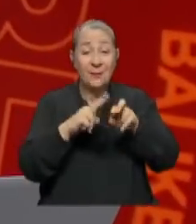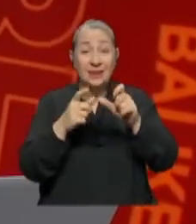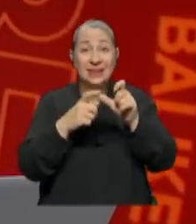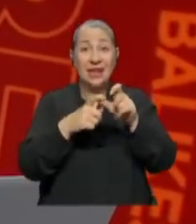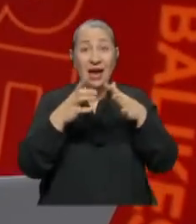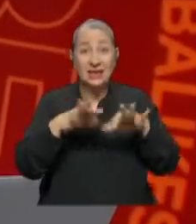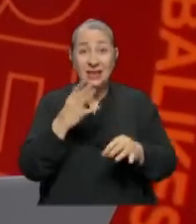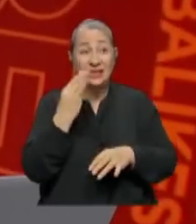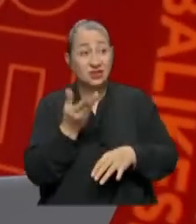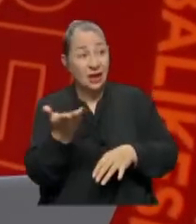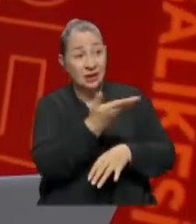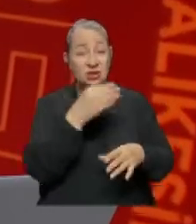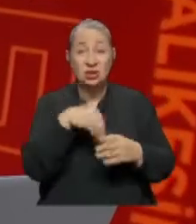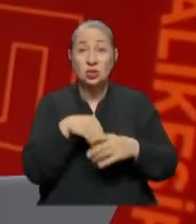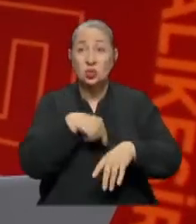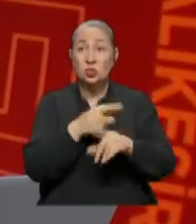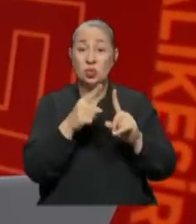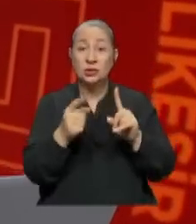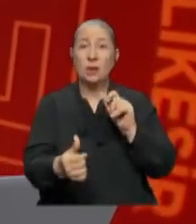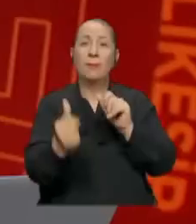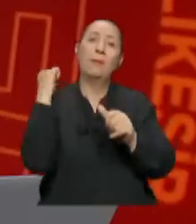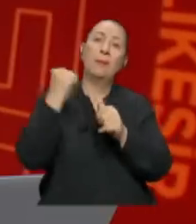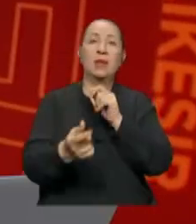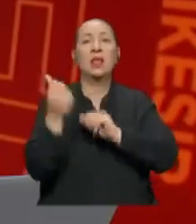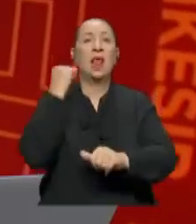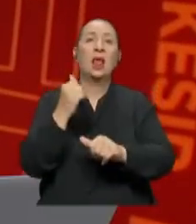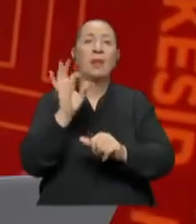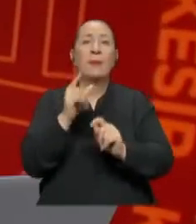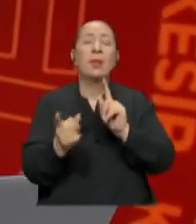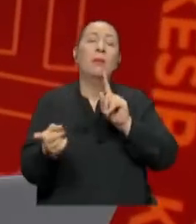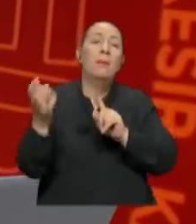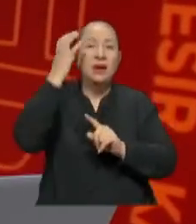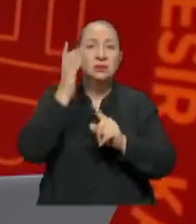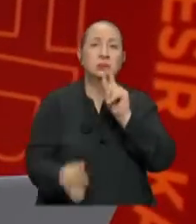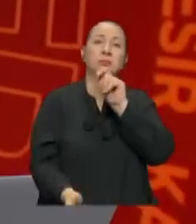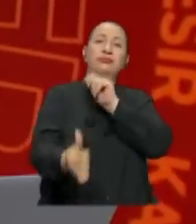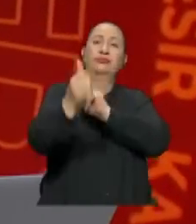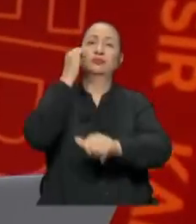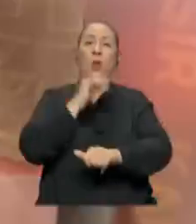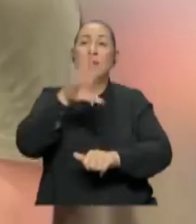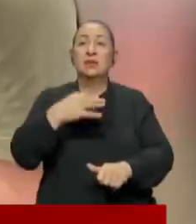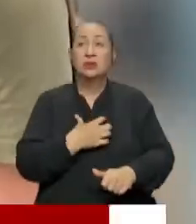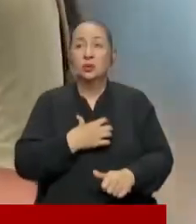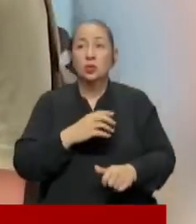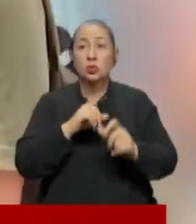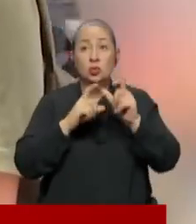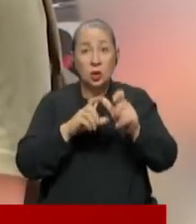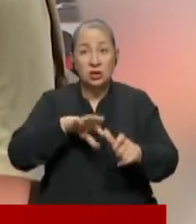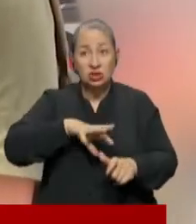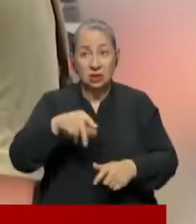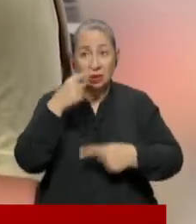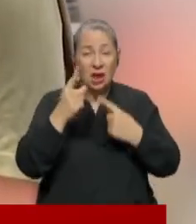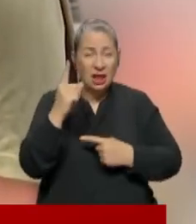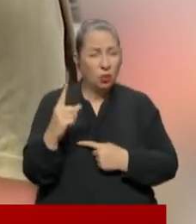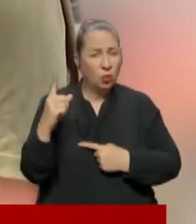KPSS'ye hazırlanan gençler için süreç başa döndü ve onlar çok endişeli. Sorular çalındı iddiasını